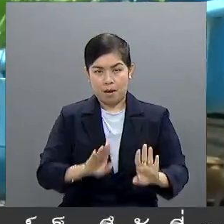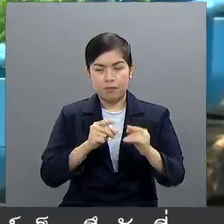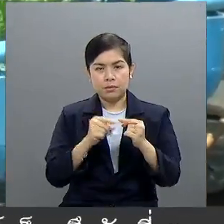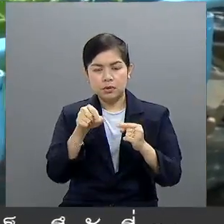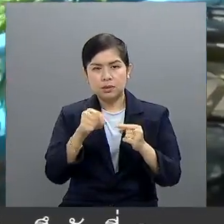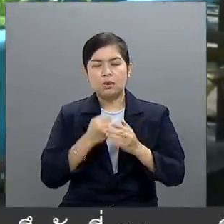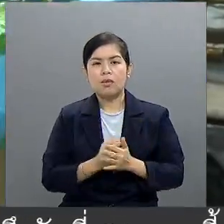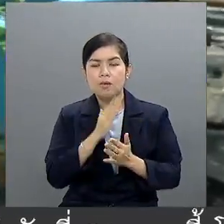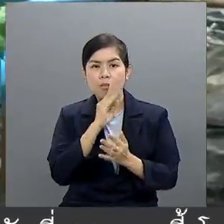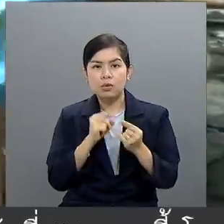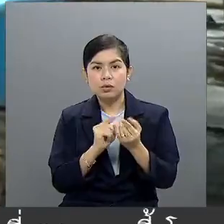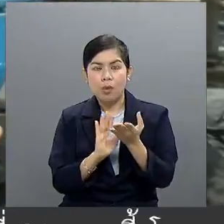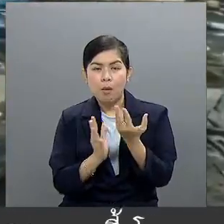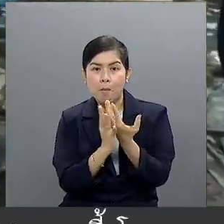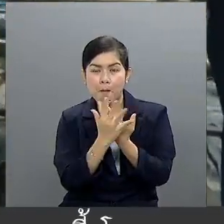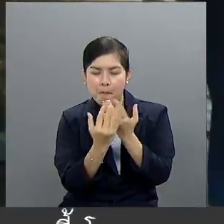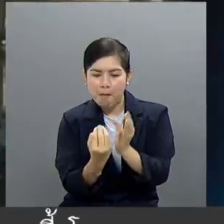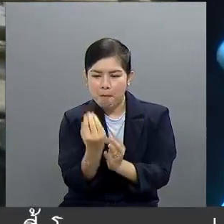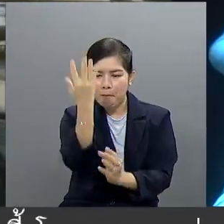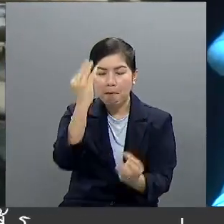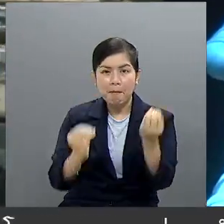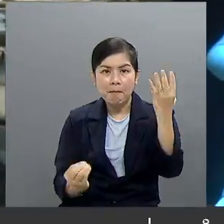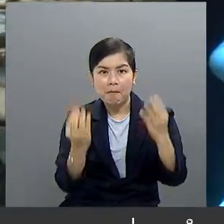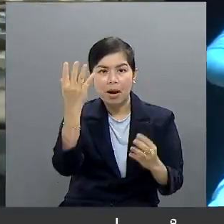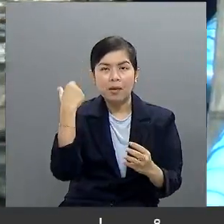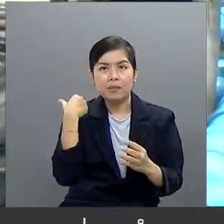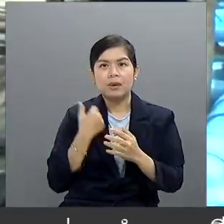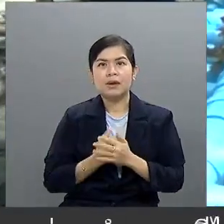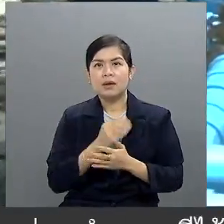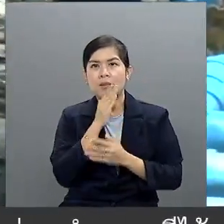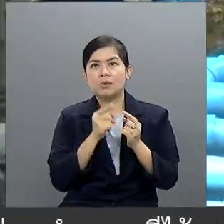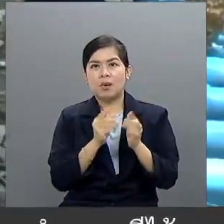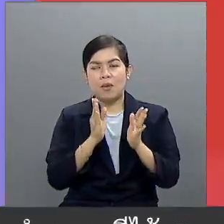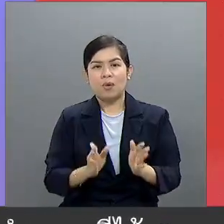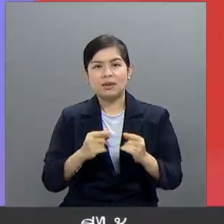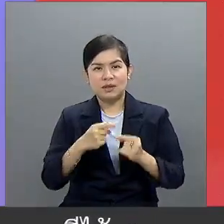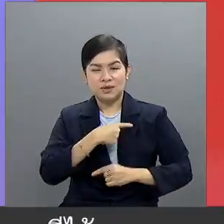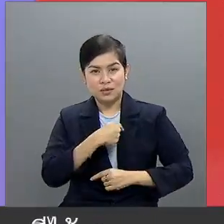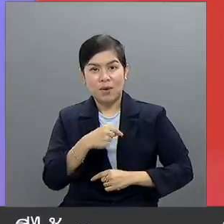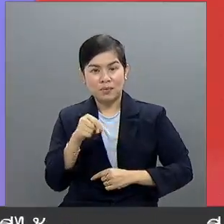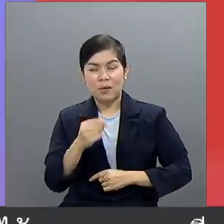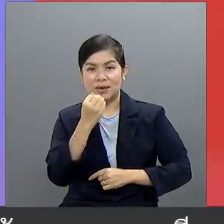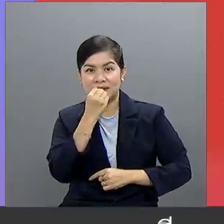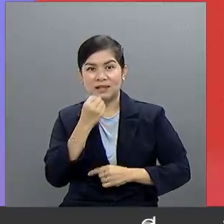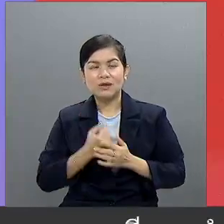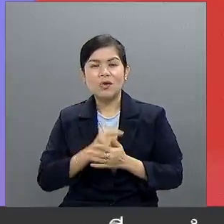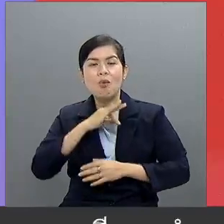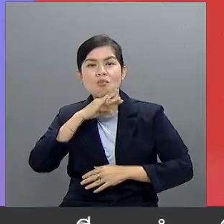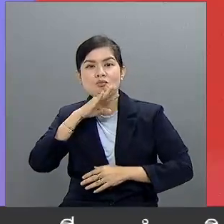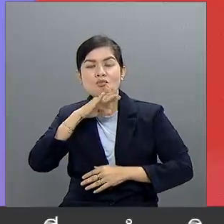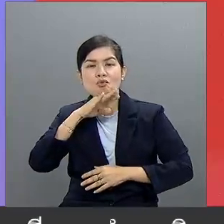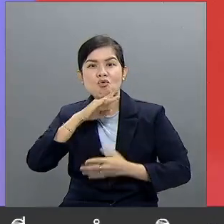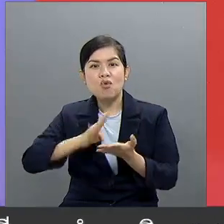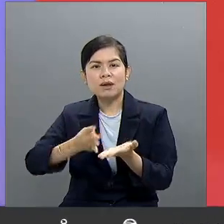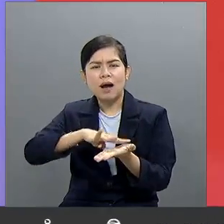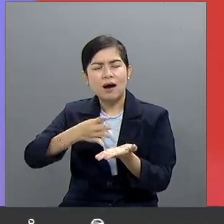พืชขึ้นช่ายสำหรับคนที่อยากจะมากินหมูกระทะเอาหน้า หน้าฟาร์ม หน้าฟาร์มอีกแล้ว หน้าฟาร์มก็คือมีให้เ